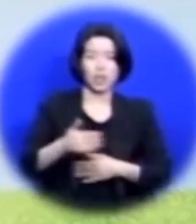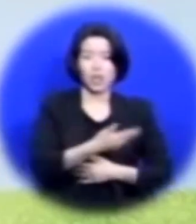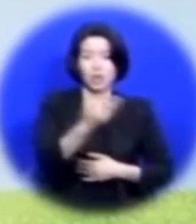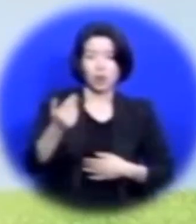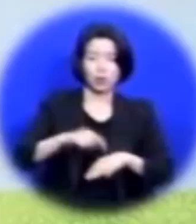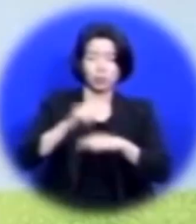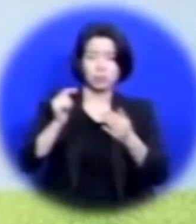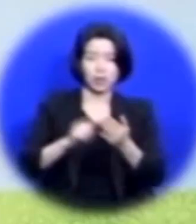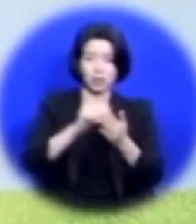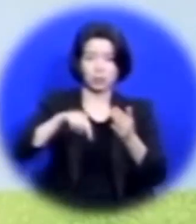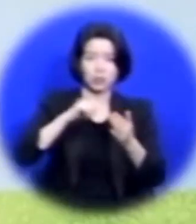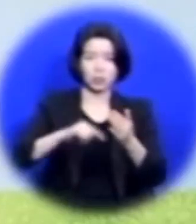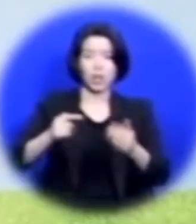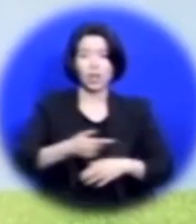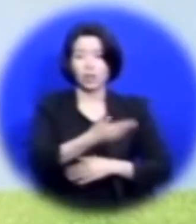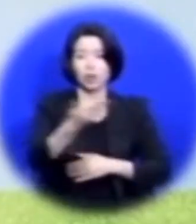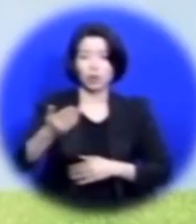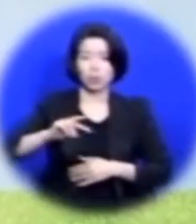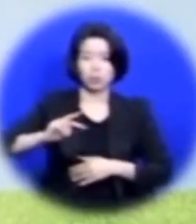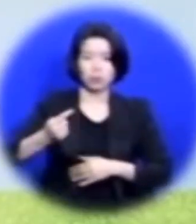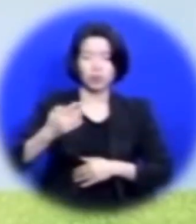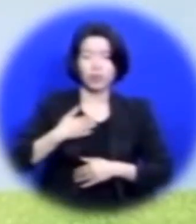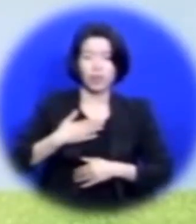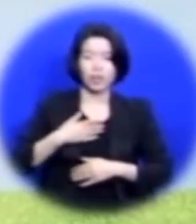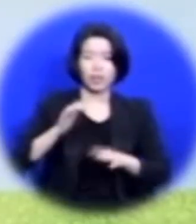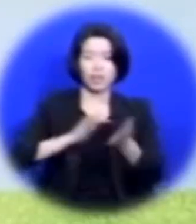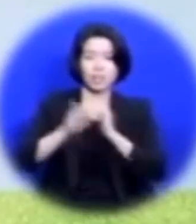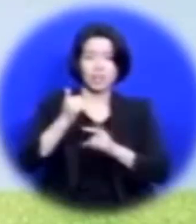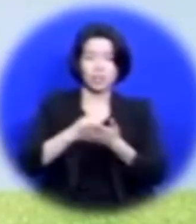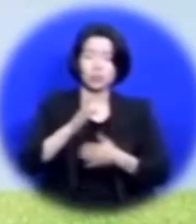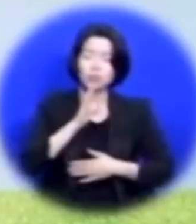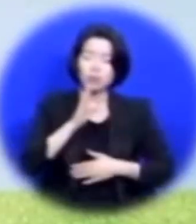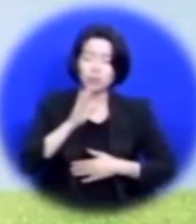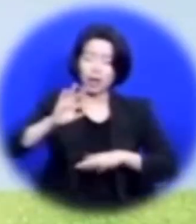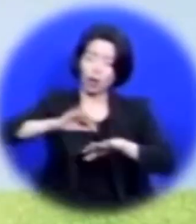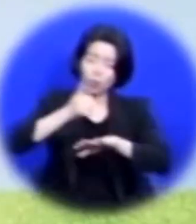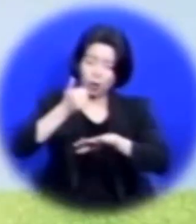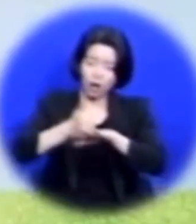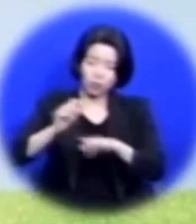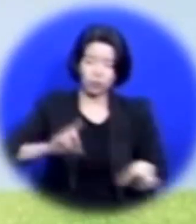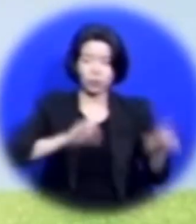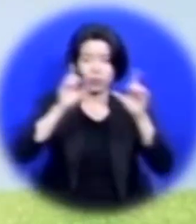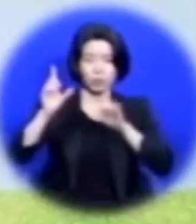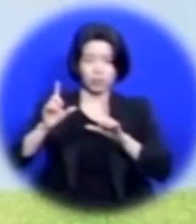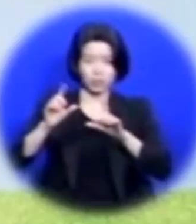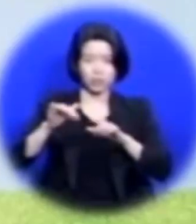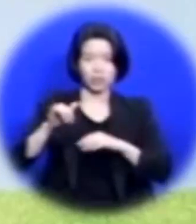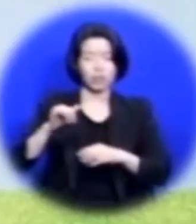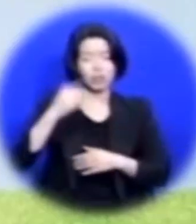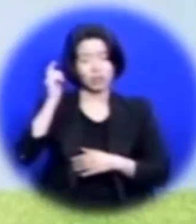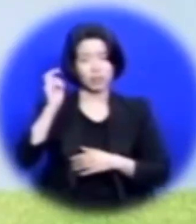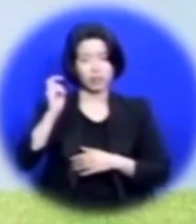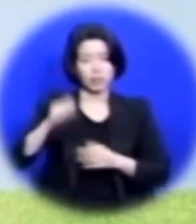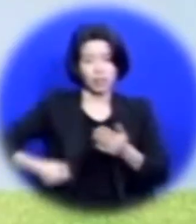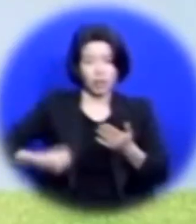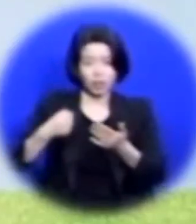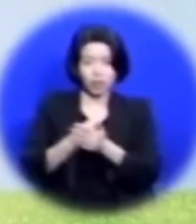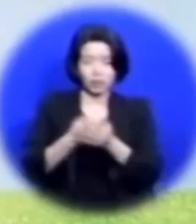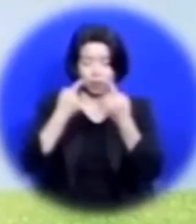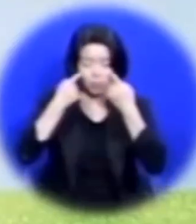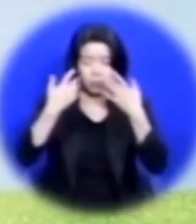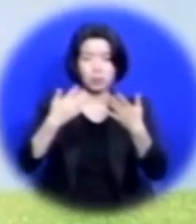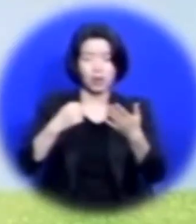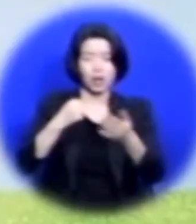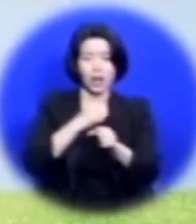여러분들도 내가 예수님을 정말 왕으로 모시고 살아 보겠다 그런 결단을 분명하게